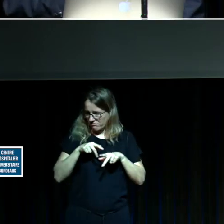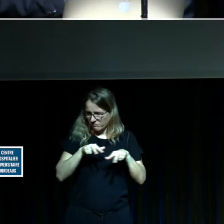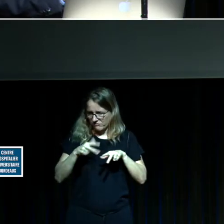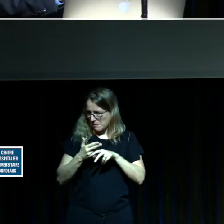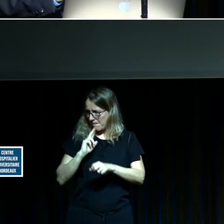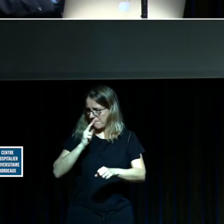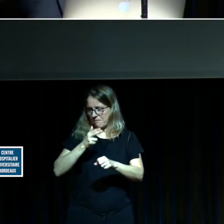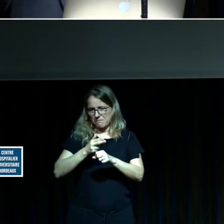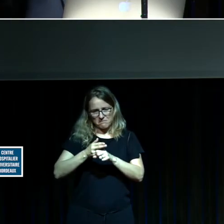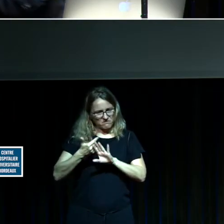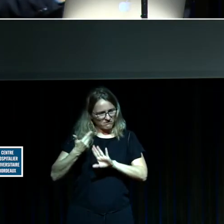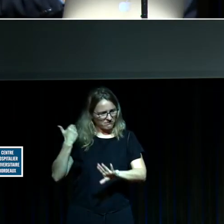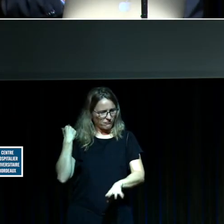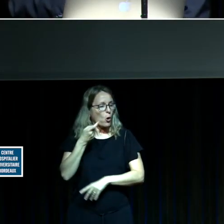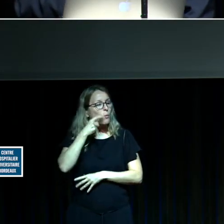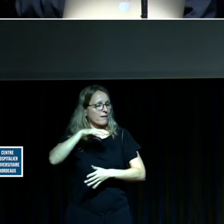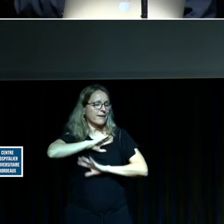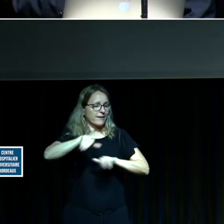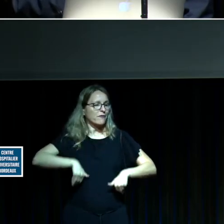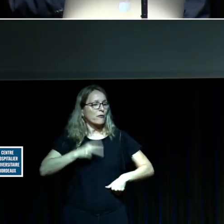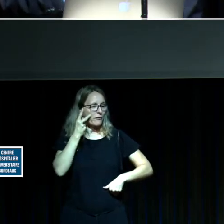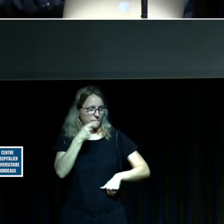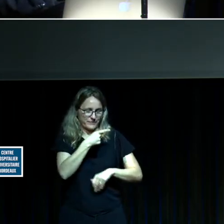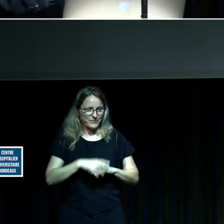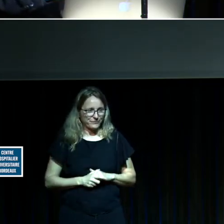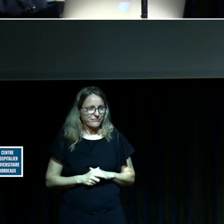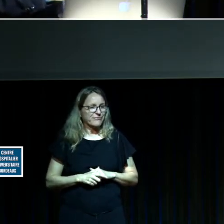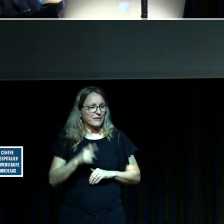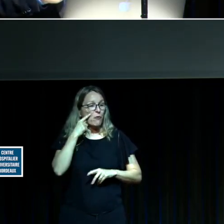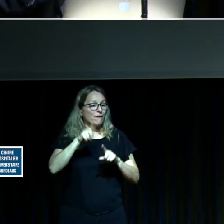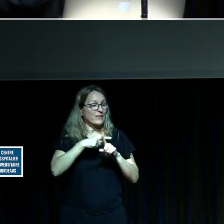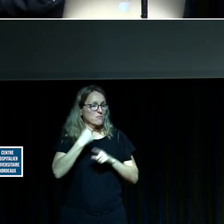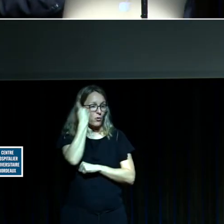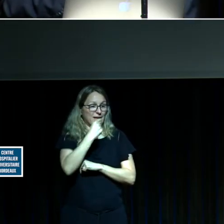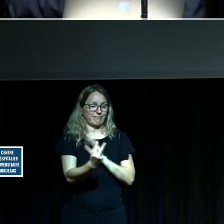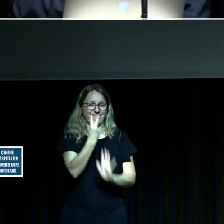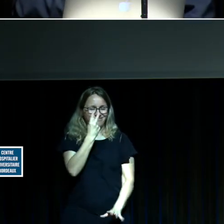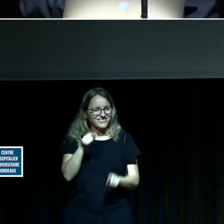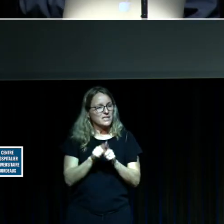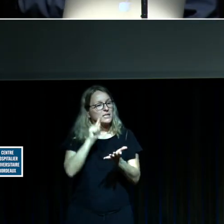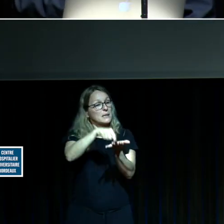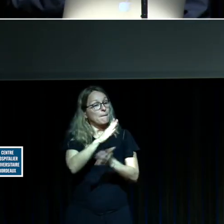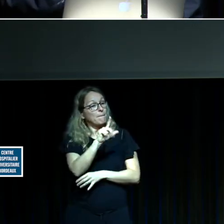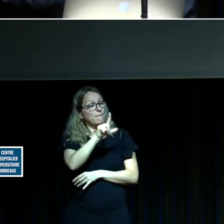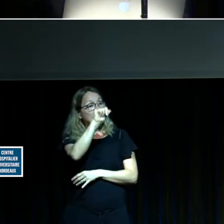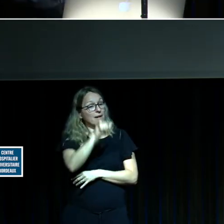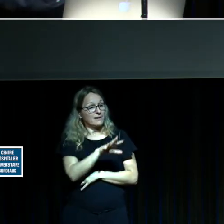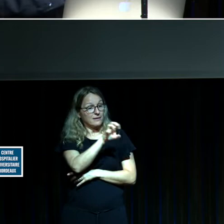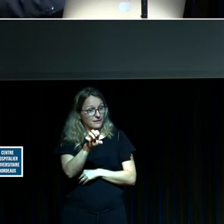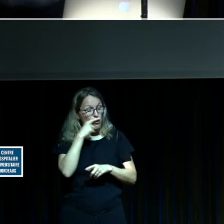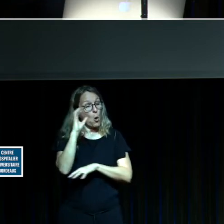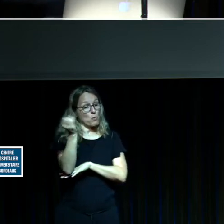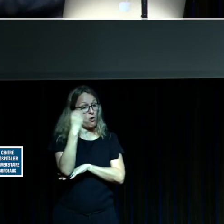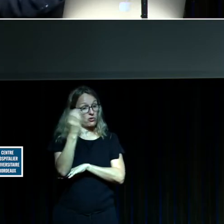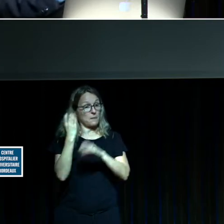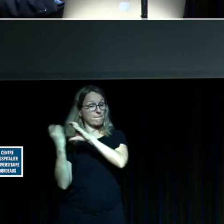temps. Vous le remarquerez à la fin quand vous me verrez sur le film. On est à Blaye, donc là il y a une ambulance qui amène un patient qui a été régulé